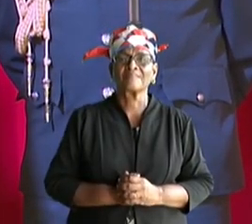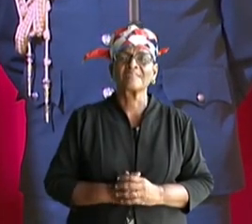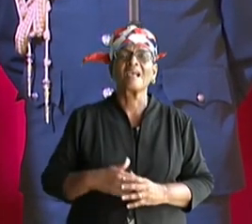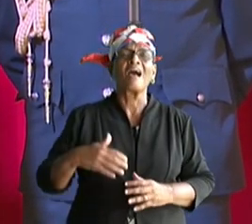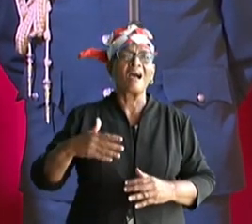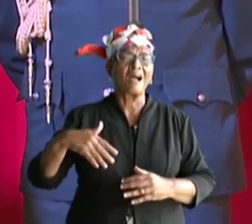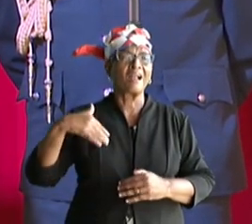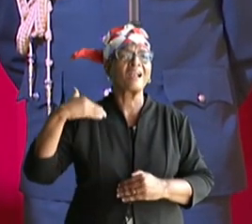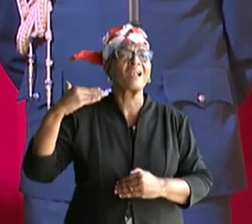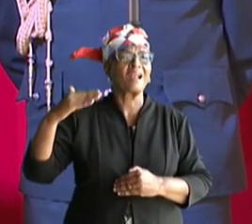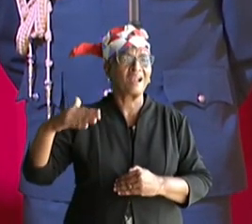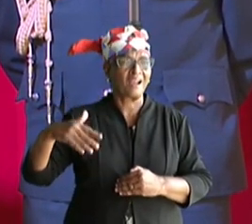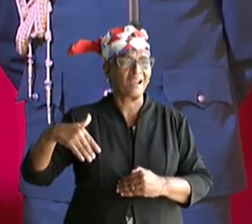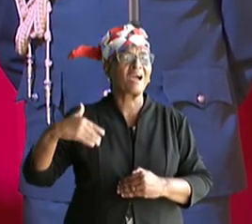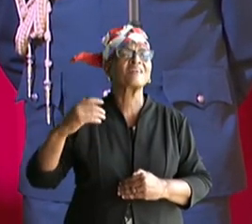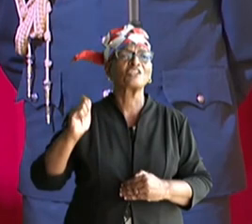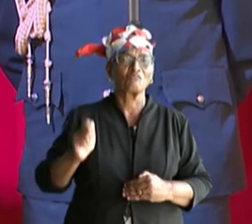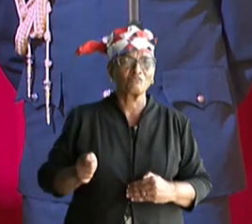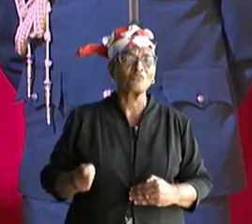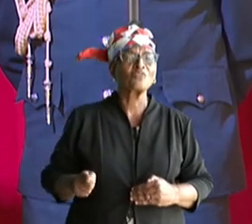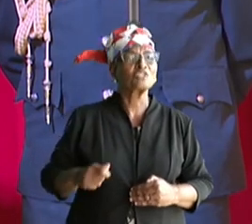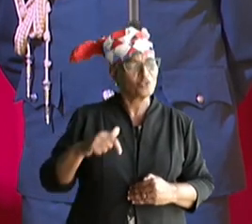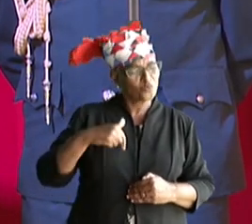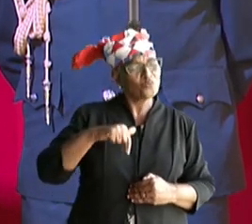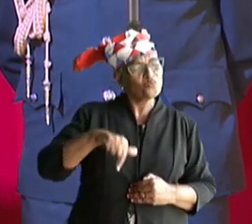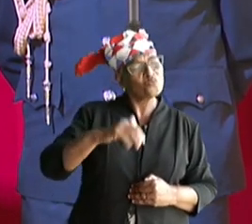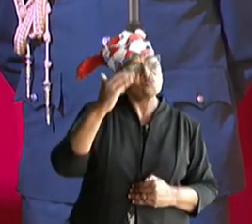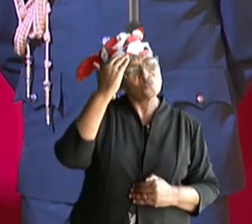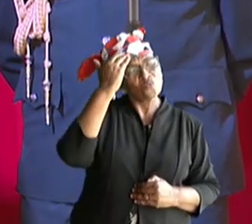later, meneer de voorzitter, weten we beter.